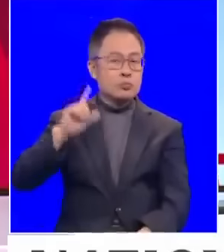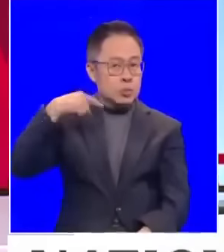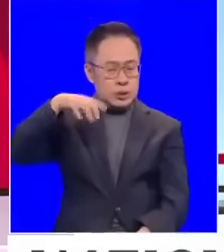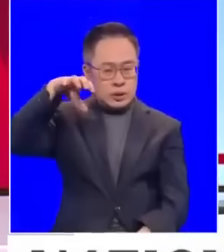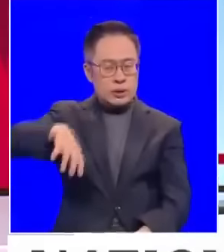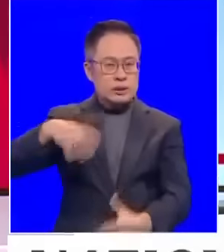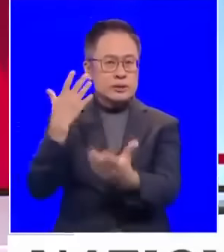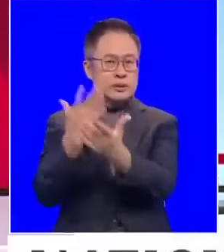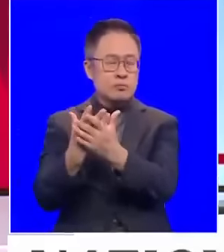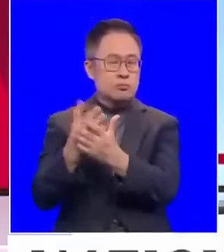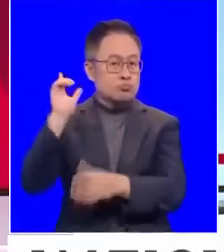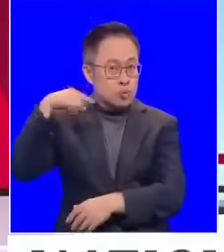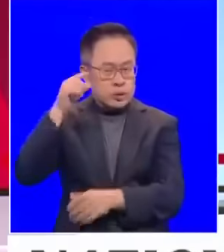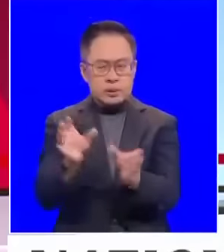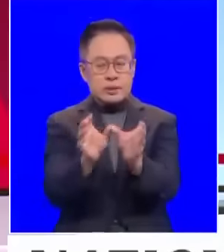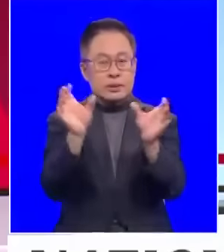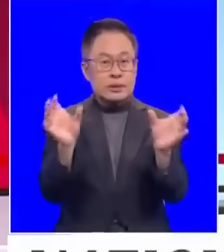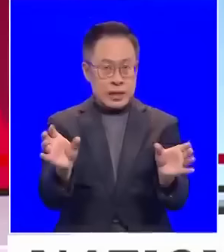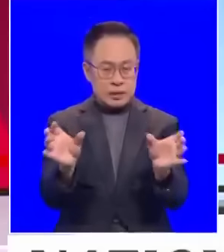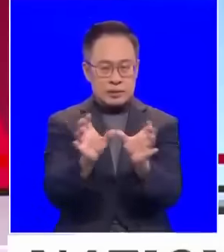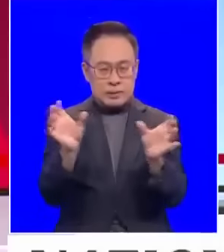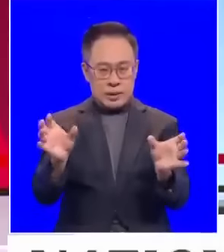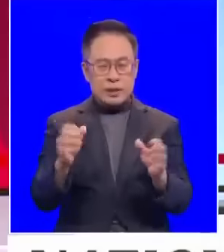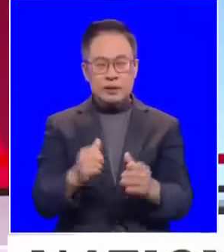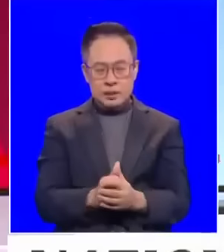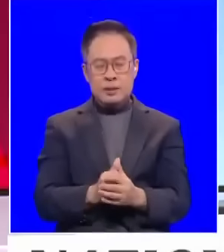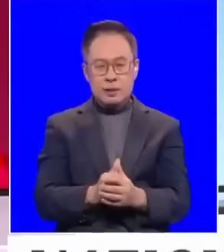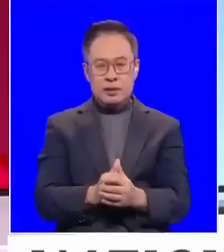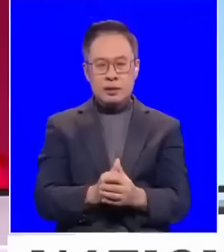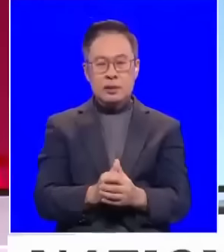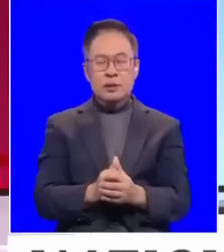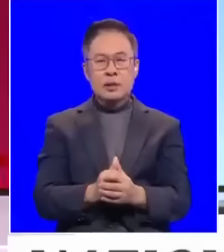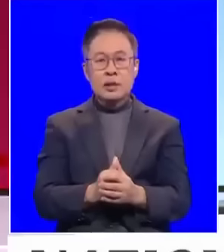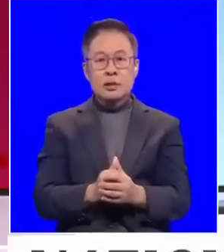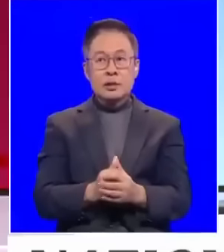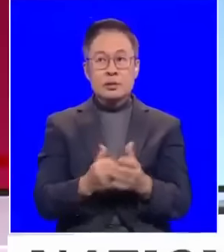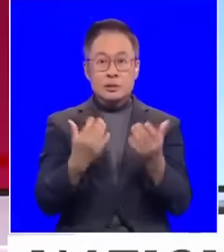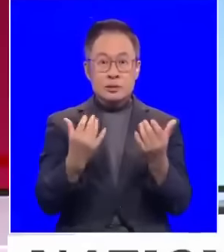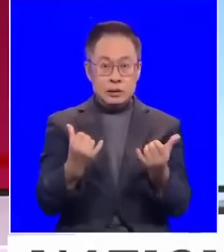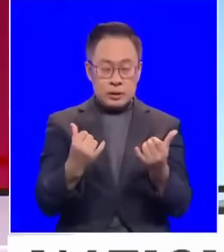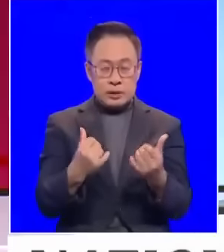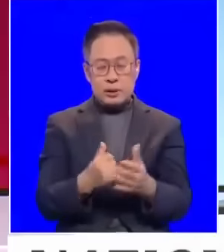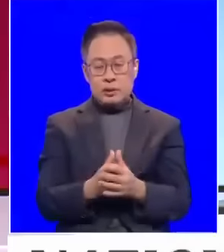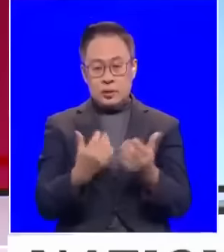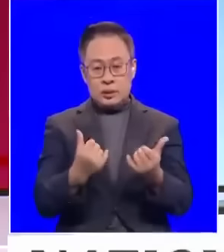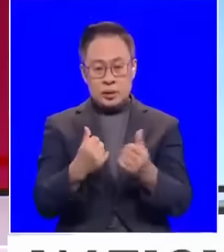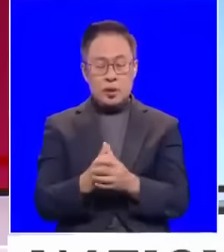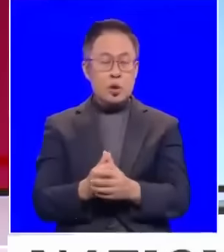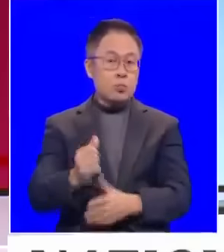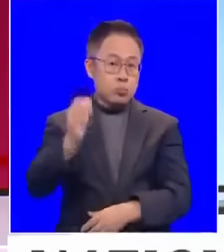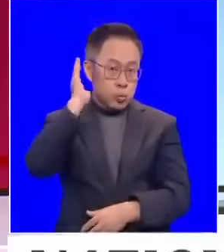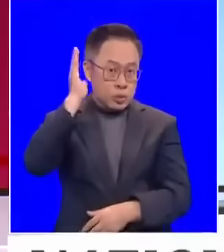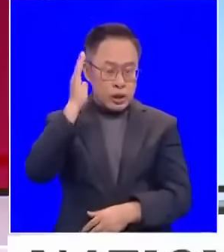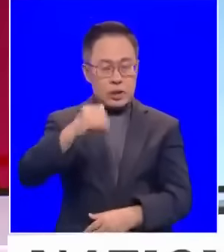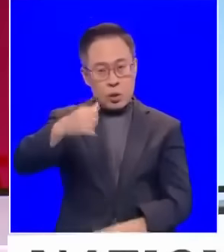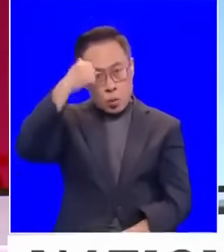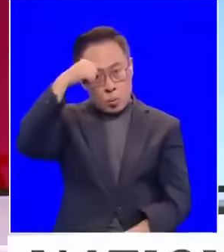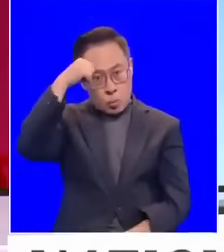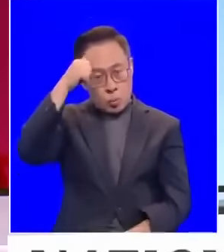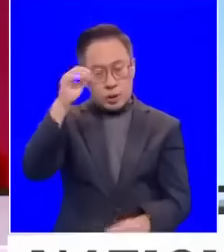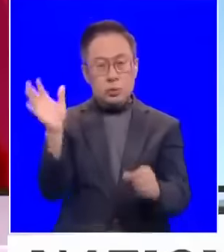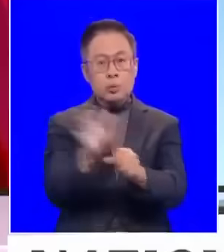หาหญิงเนี่ยก็อยู่ในทัณฑสถานหญิงกลางซึ่งตอนนี้เนี่ยถ้าไปดูฝ้าของผู้ต้องขังชายเขาก็ถูกแยกเอา